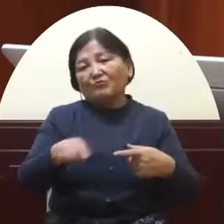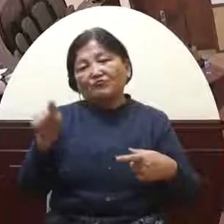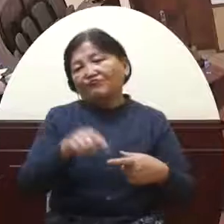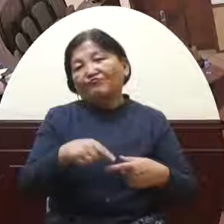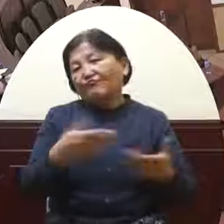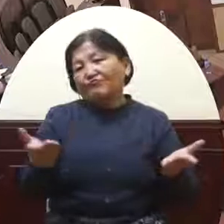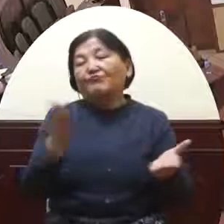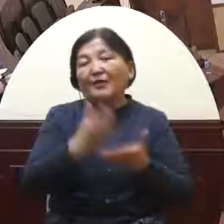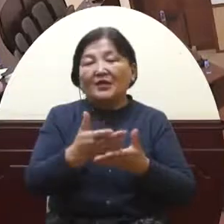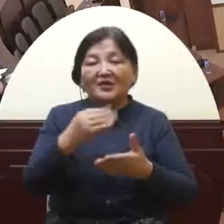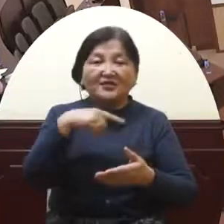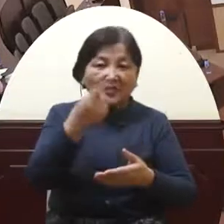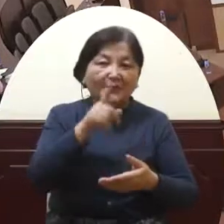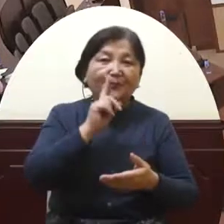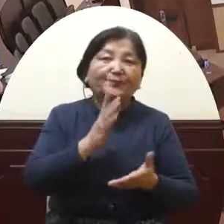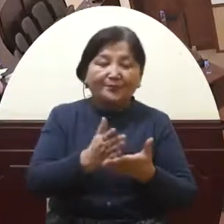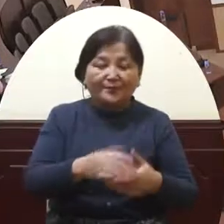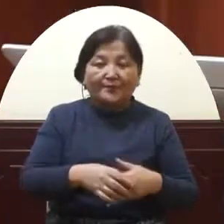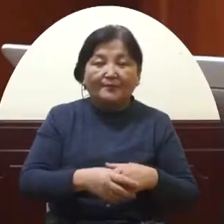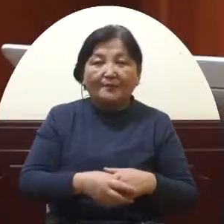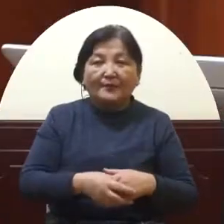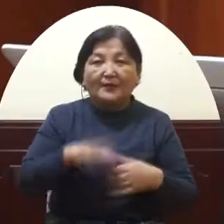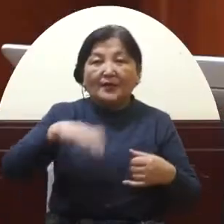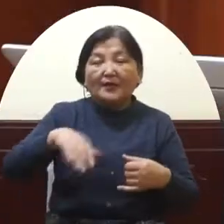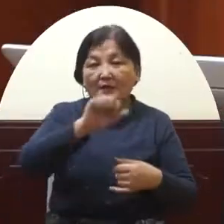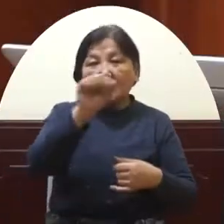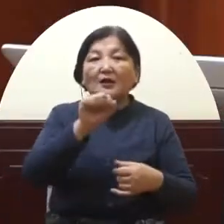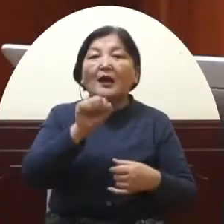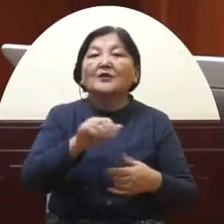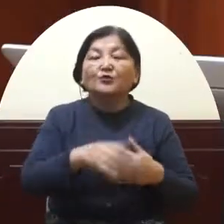юм аа. За, дараагийн асуудал нь энэ.